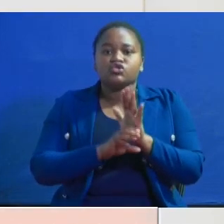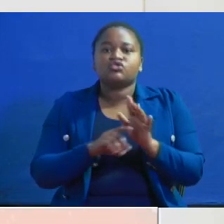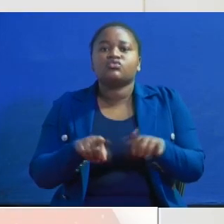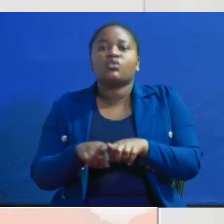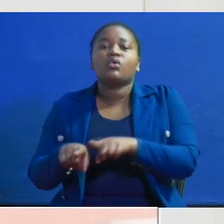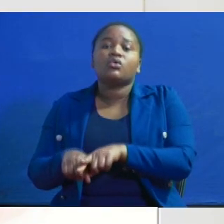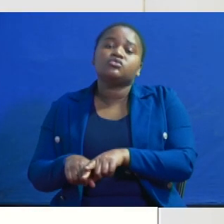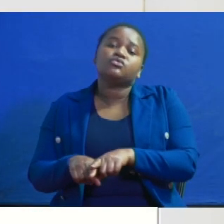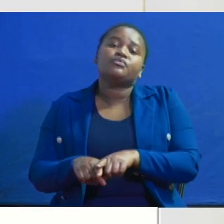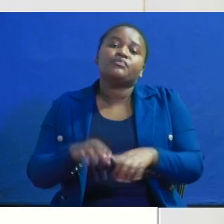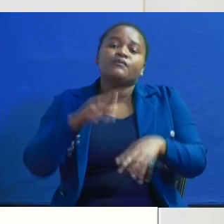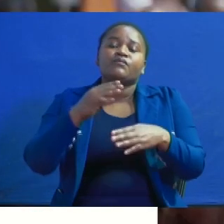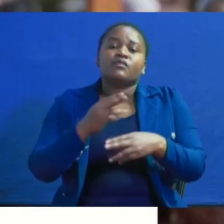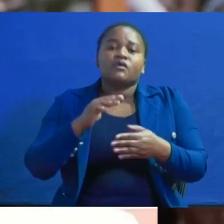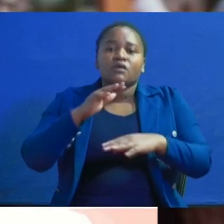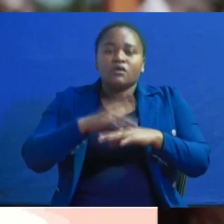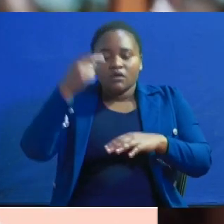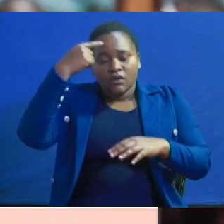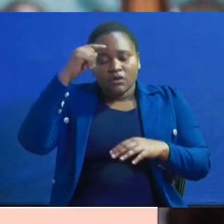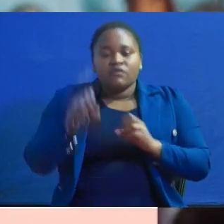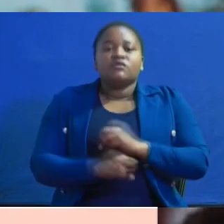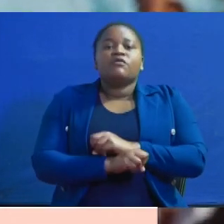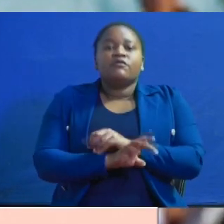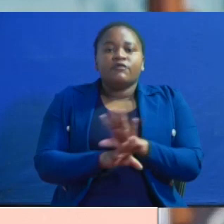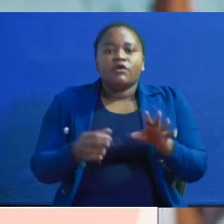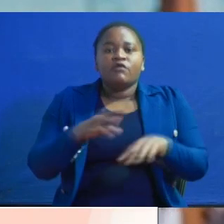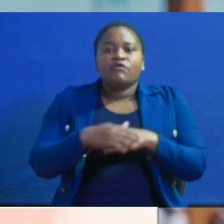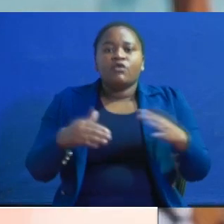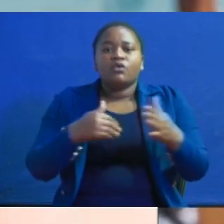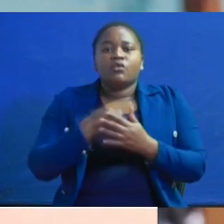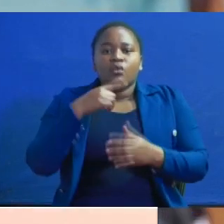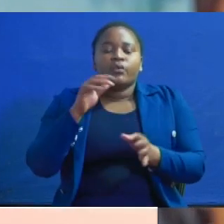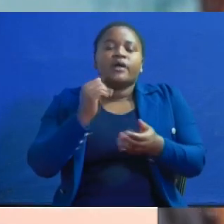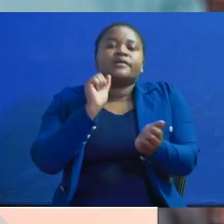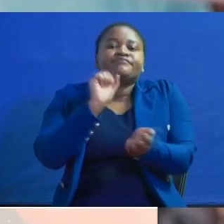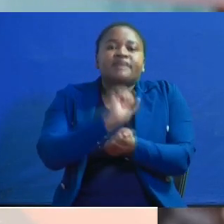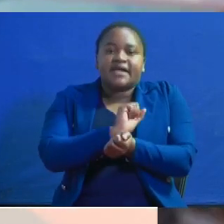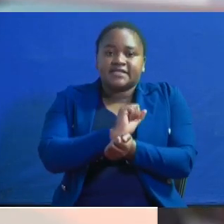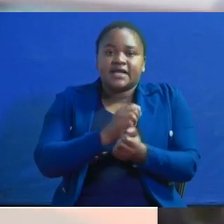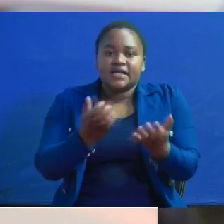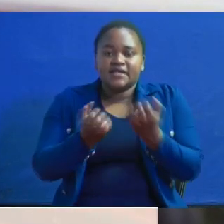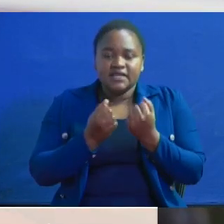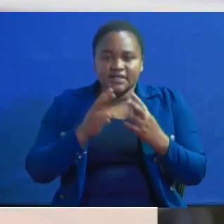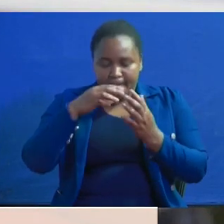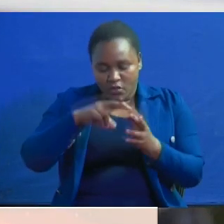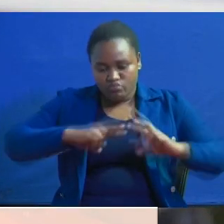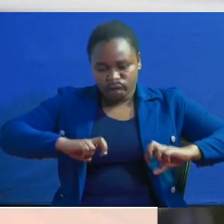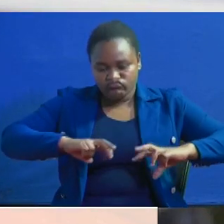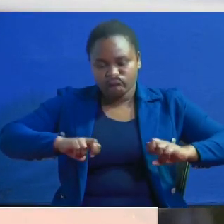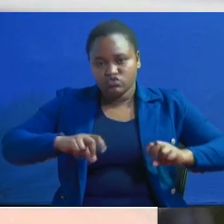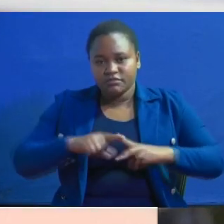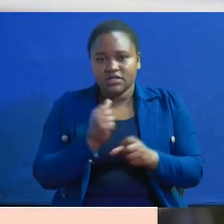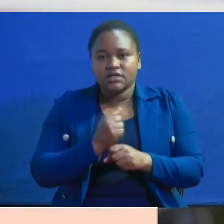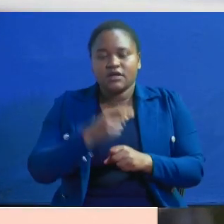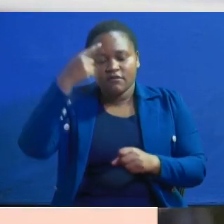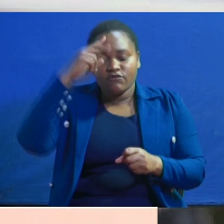Pia alitoa wito kwa ajili ya kuachiliwa mara moja kwa waliokamatwa na kuhitaji uchunguzi wa kina kufanyika